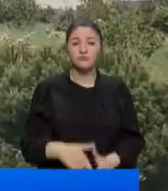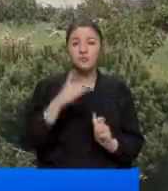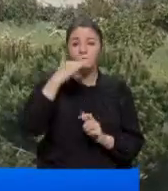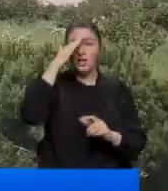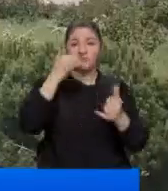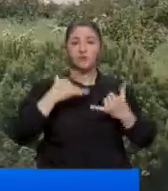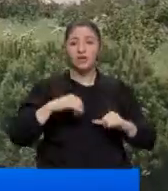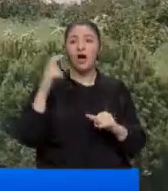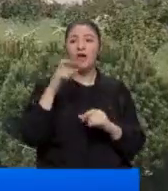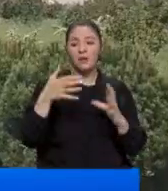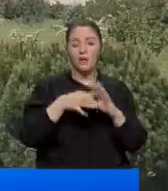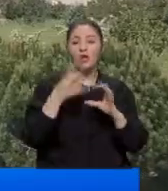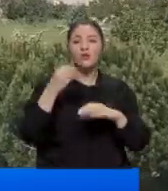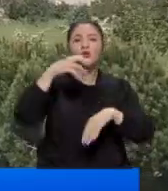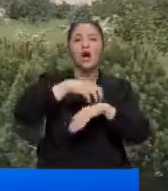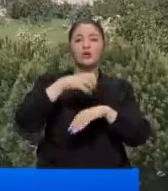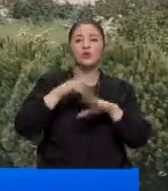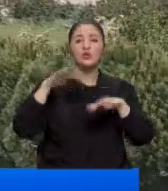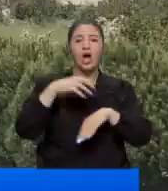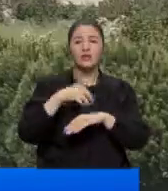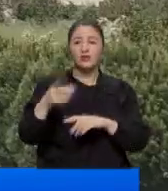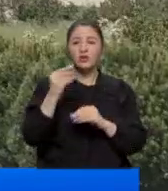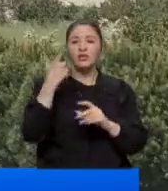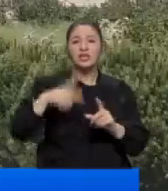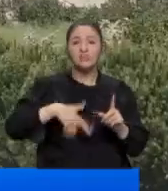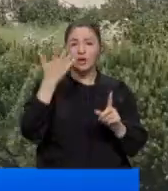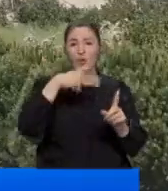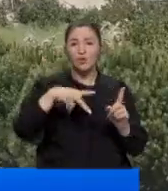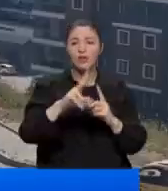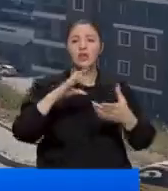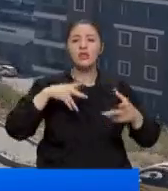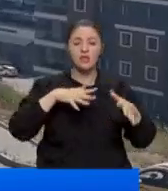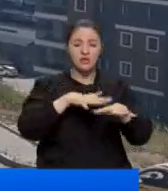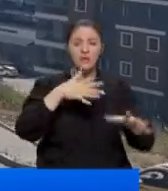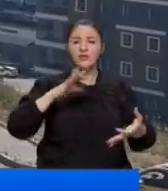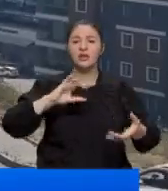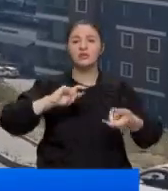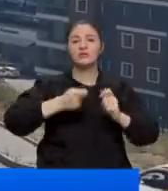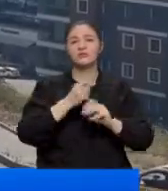Bayram tatilini Aydın'a bağlı Kuşadası'nda geçirenlerse İzmir karayolunda trafiği kilitledi.